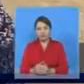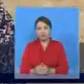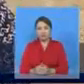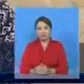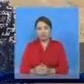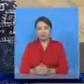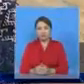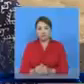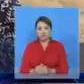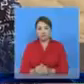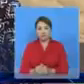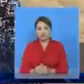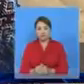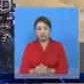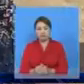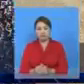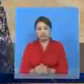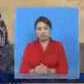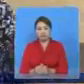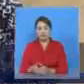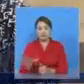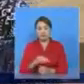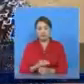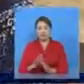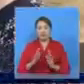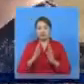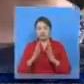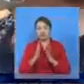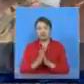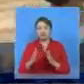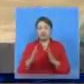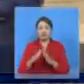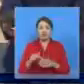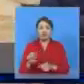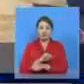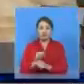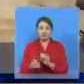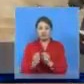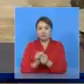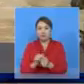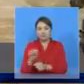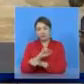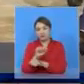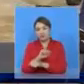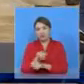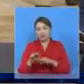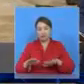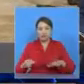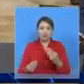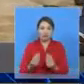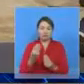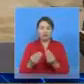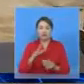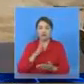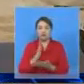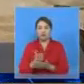картинке будет, ага. С освещением все дворы будут, с асфальтированием, вот где под автопаркинги, где под детскую площадку, где под спортивную площадку. В